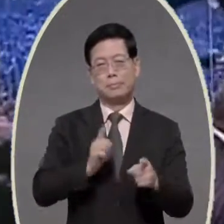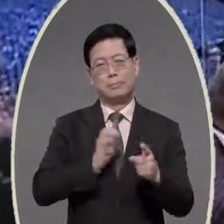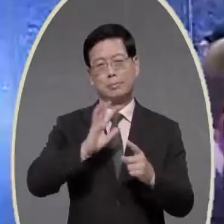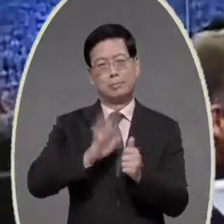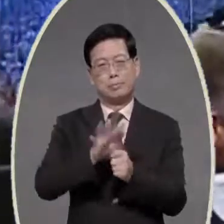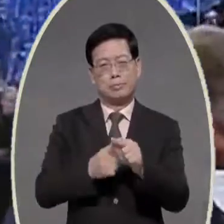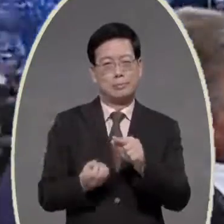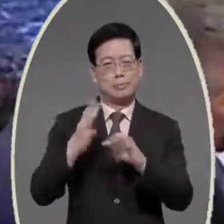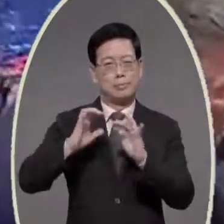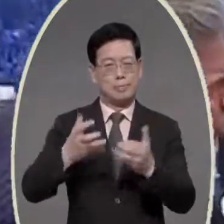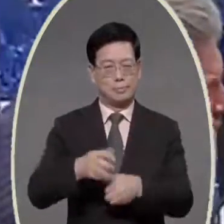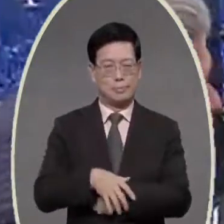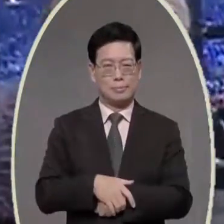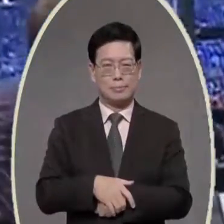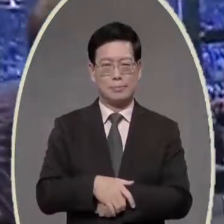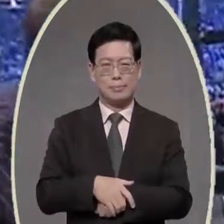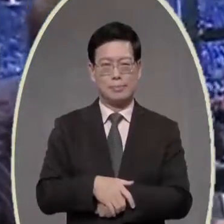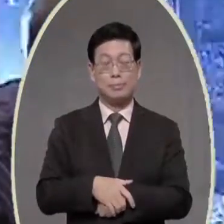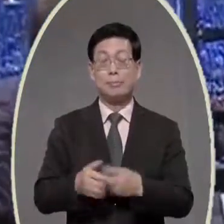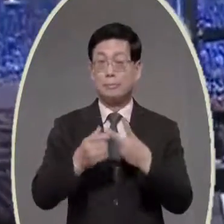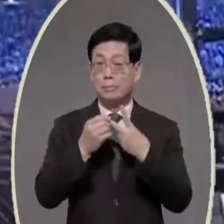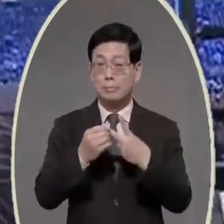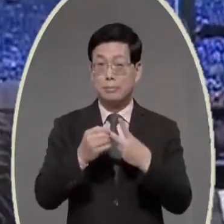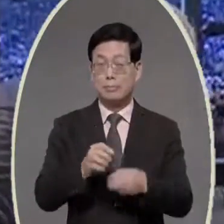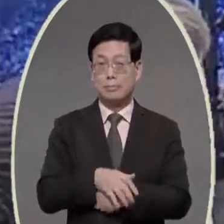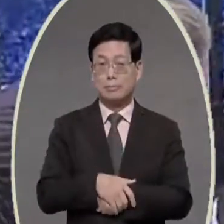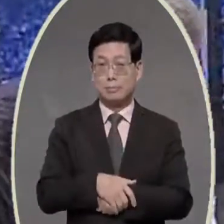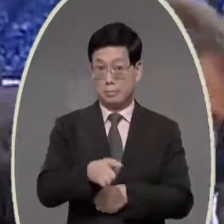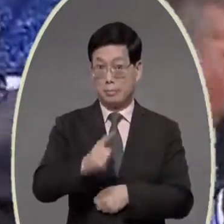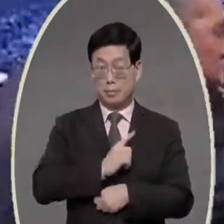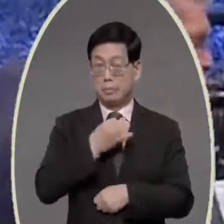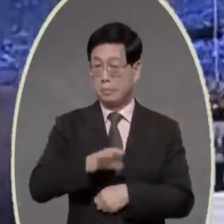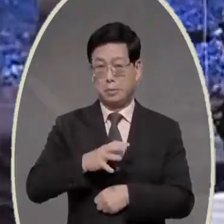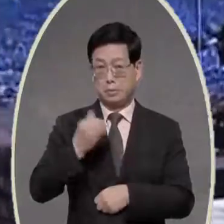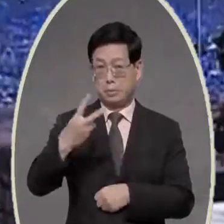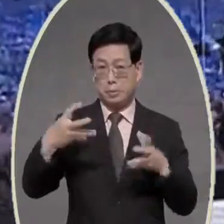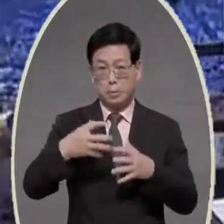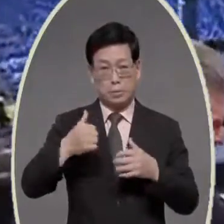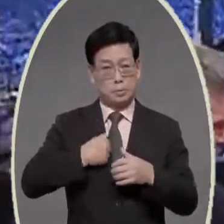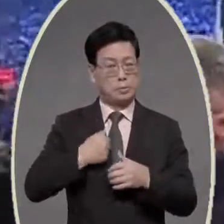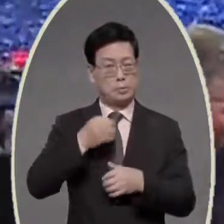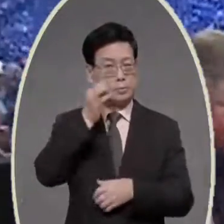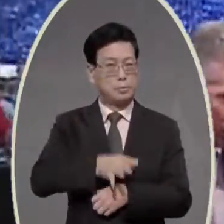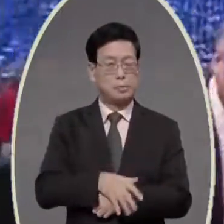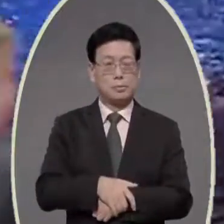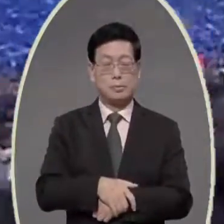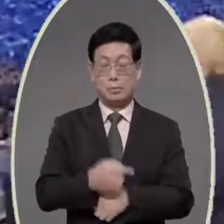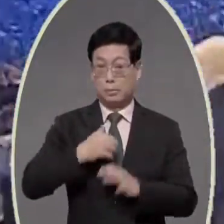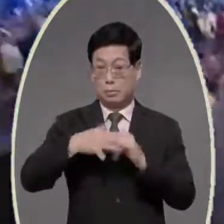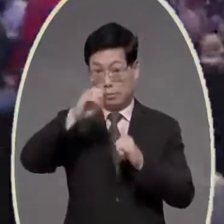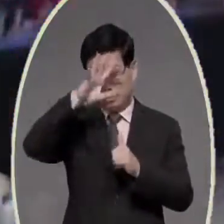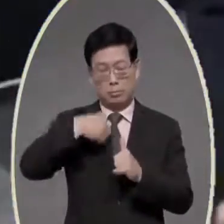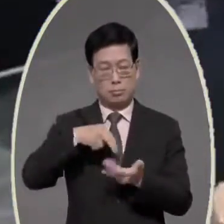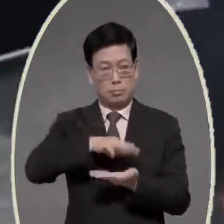就不爱中华民国；第二，你不要九二共识。我们国民党